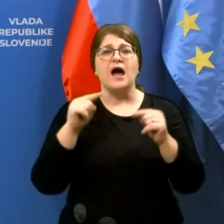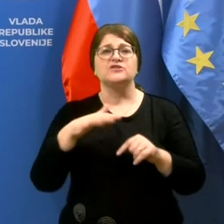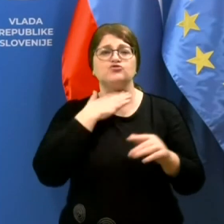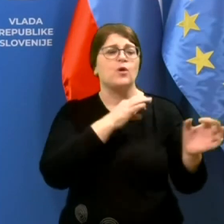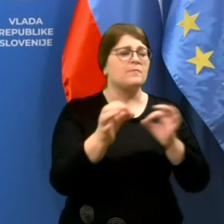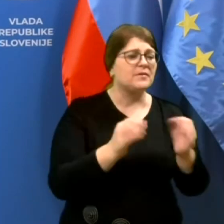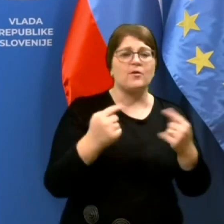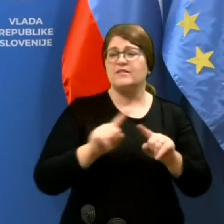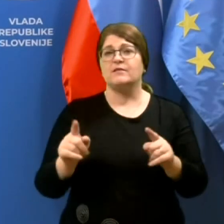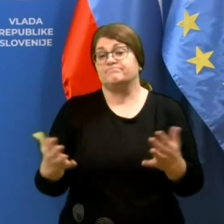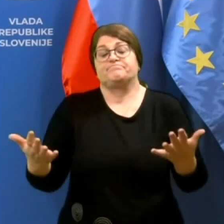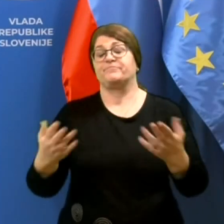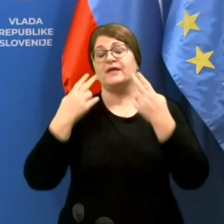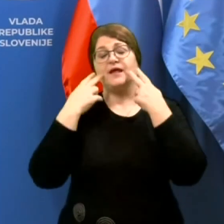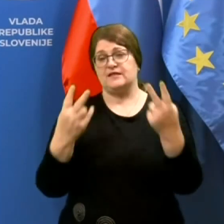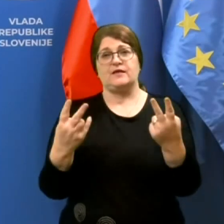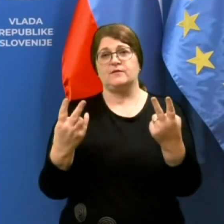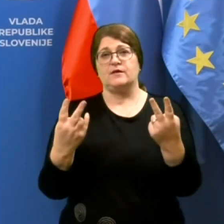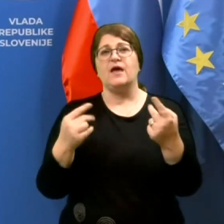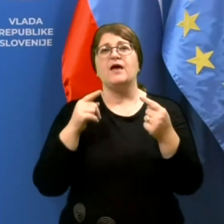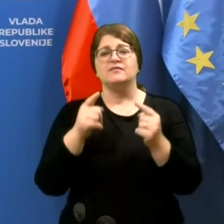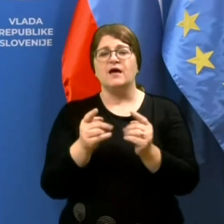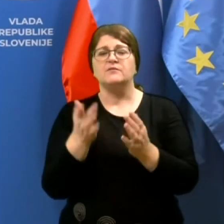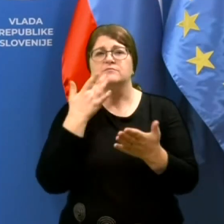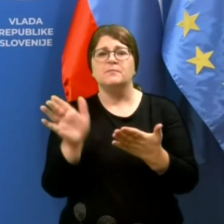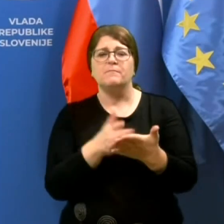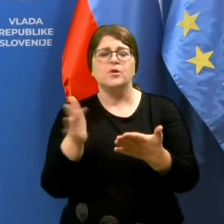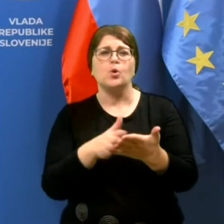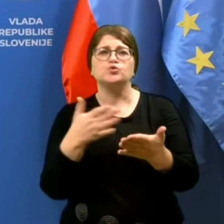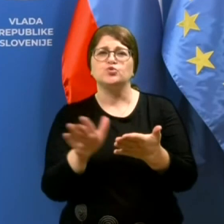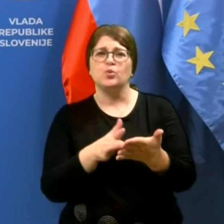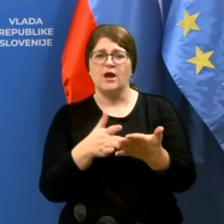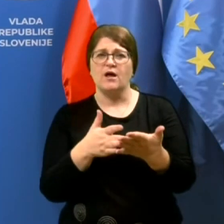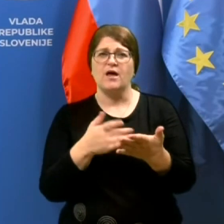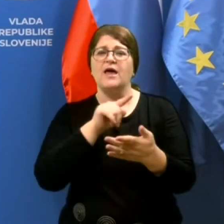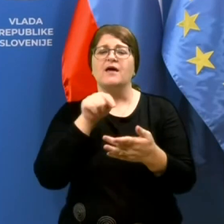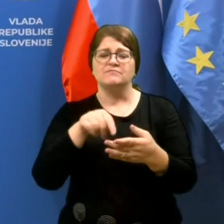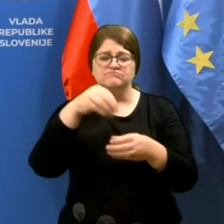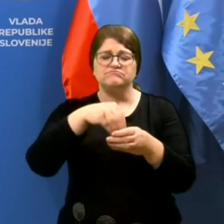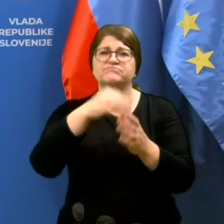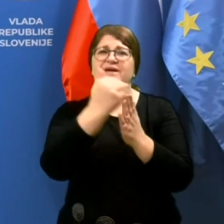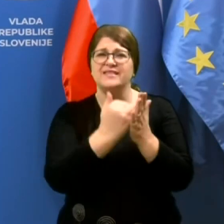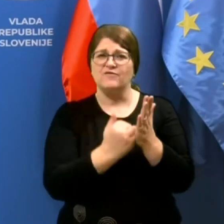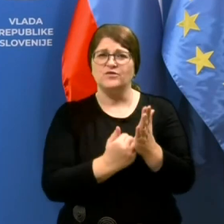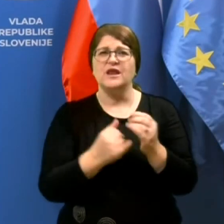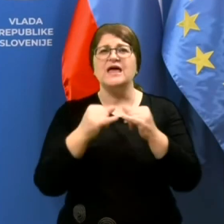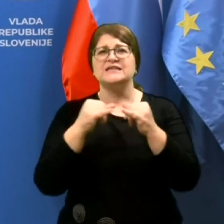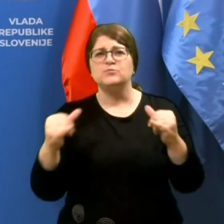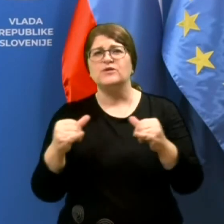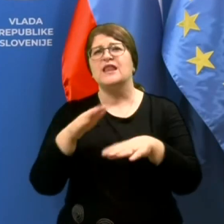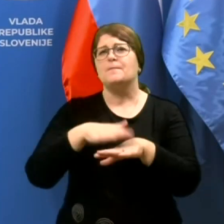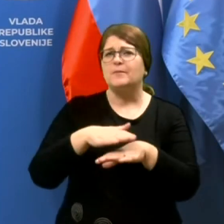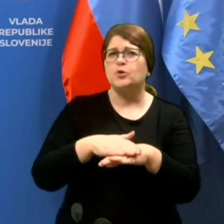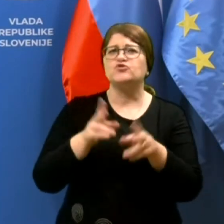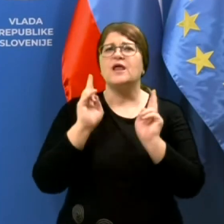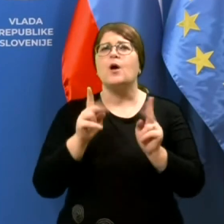stiski in rabite pravega človeka na pravem mestu, z veselom uskočim. Nizka gradna, elektroinštalacije,